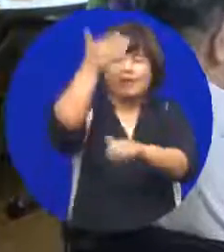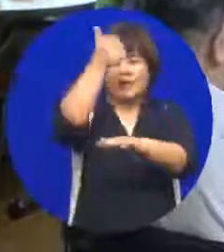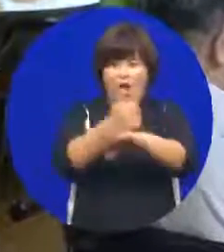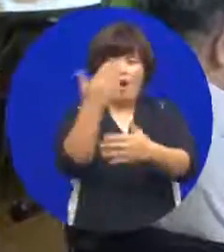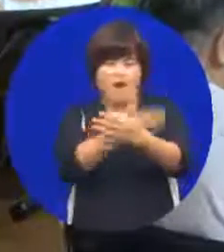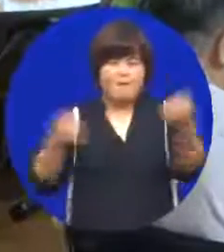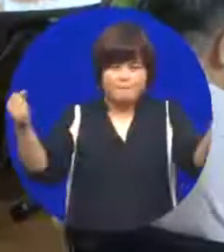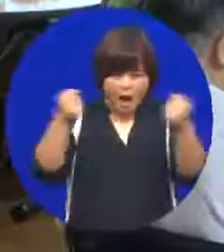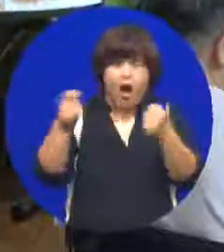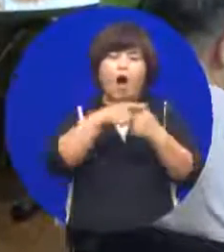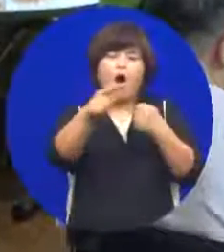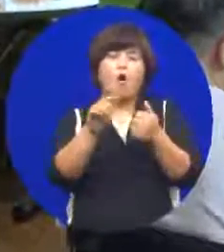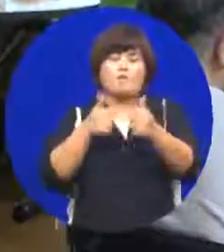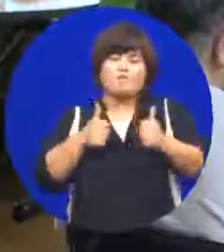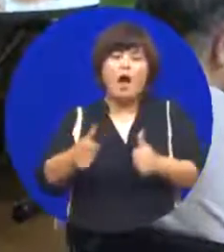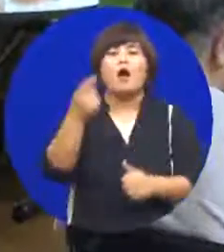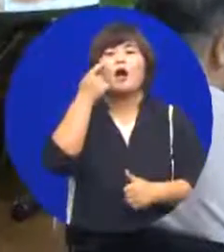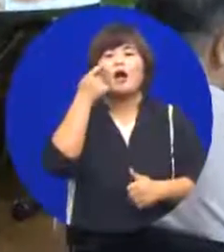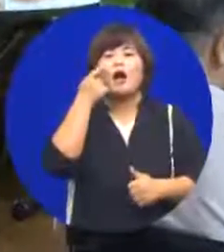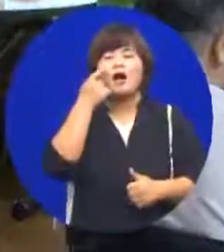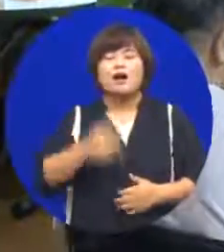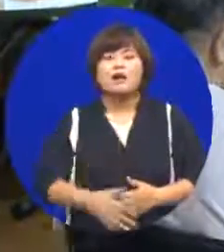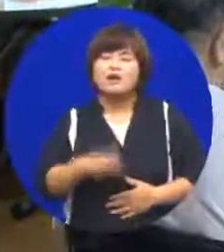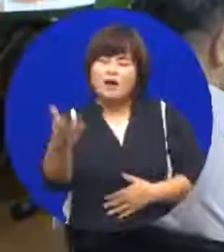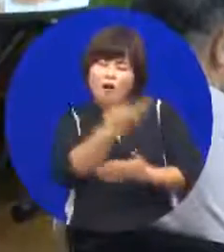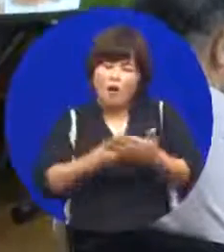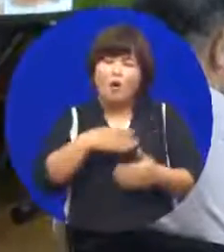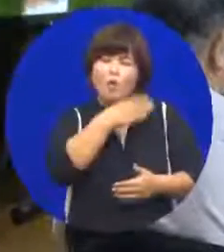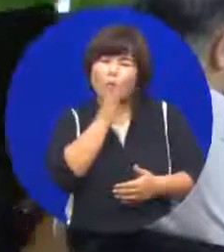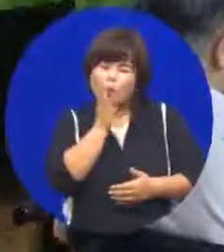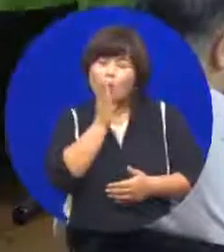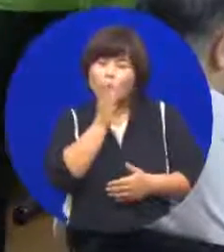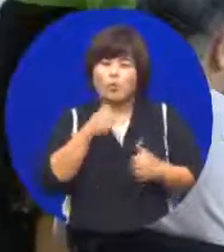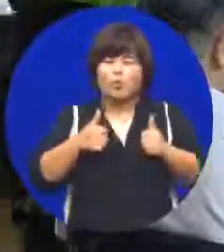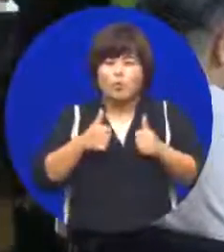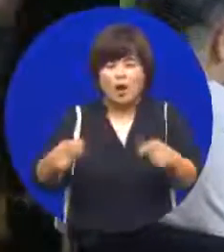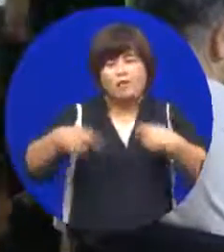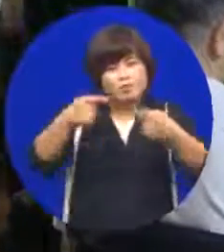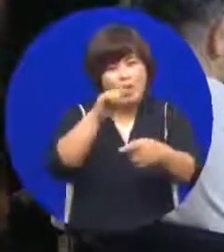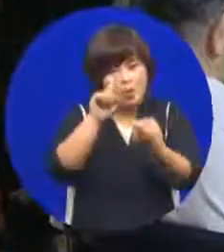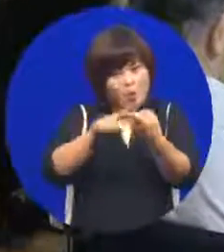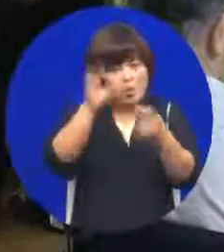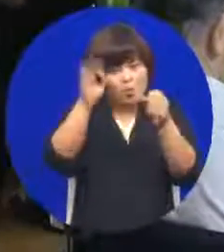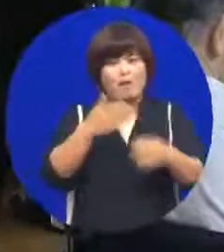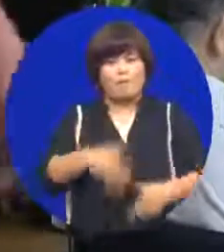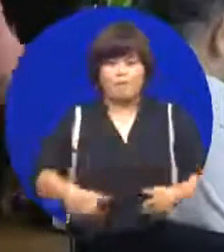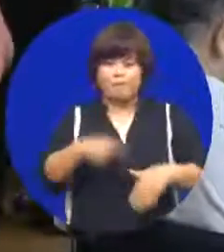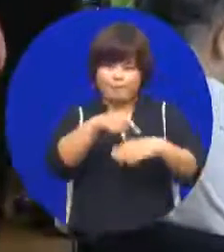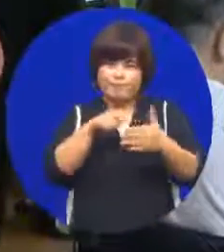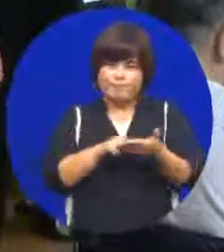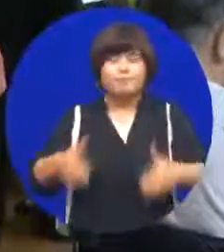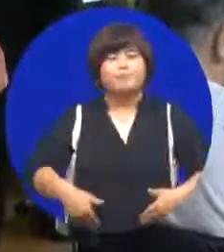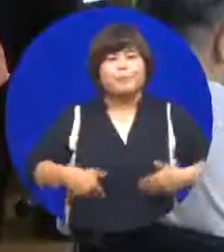격려해드리니까 어르신들도 힘을 내서 열심히 해보시는데요. 어르신들께서 이렇게 즐겁게 참여하시는 모습을 보니까 저까지도 마음이 훈훈해지는